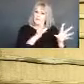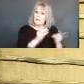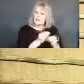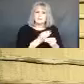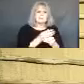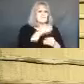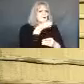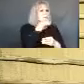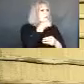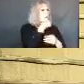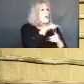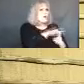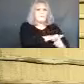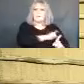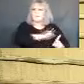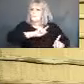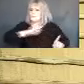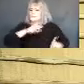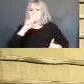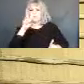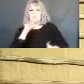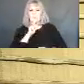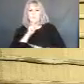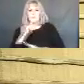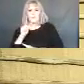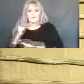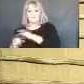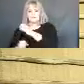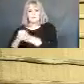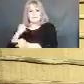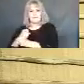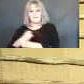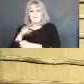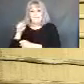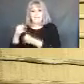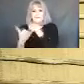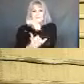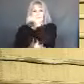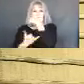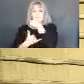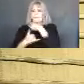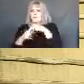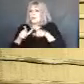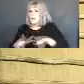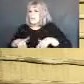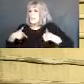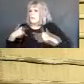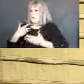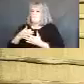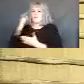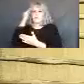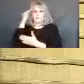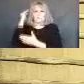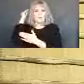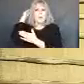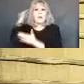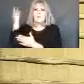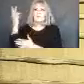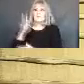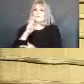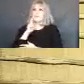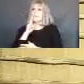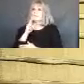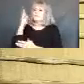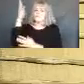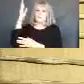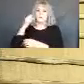van alle dingen. Van Abraham af voor 2000 jaar, lewe hier die volk met die belofte, God gaan alles niet